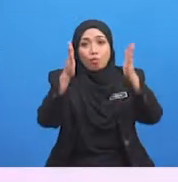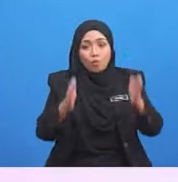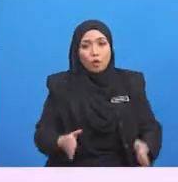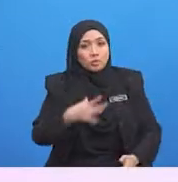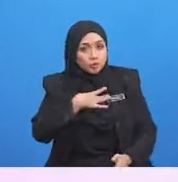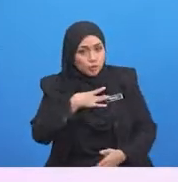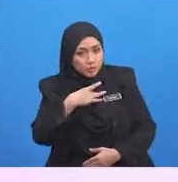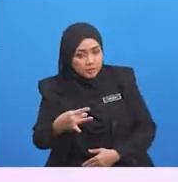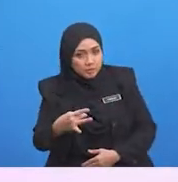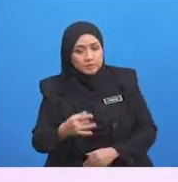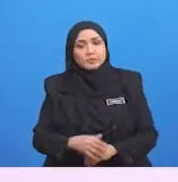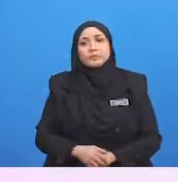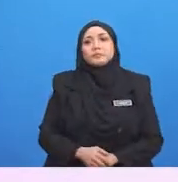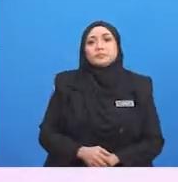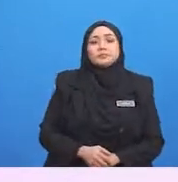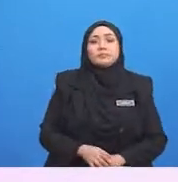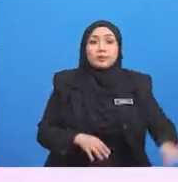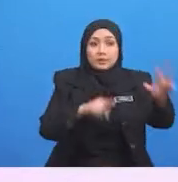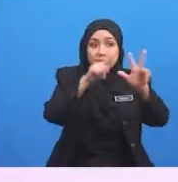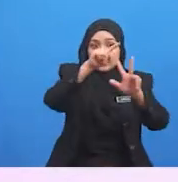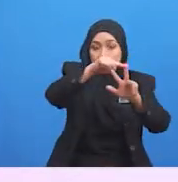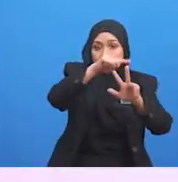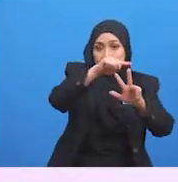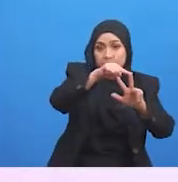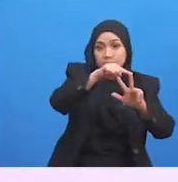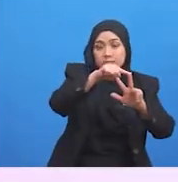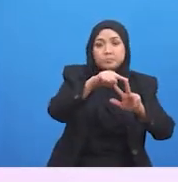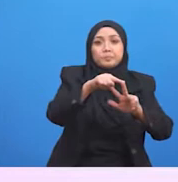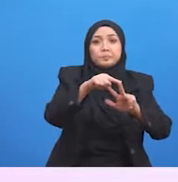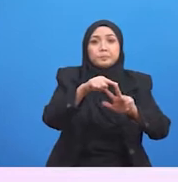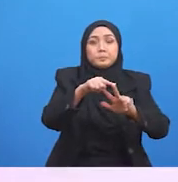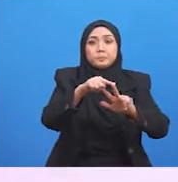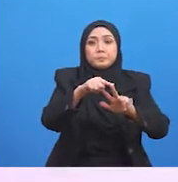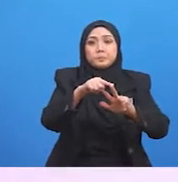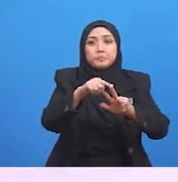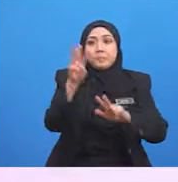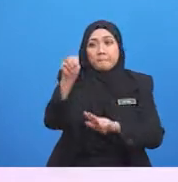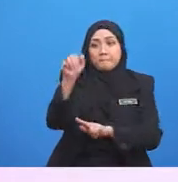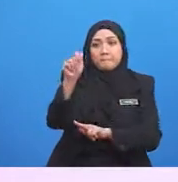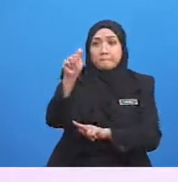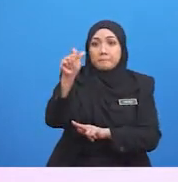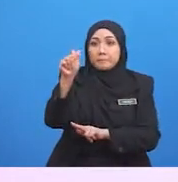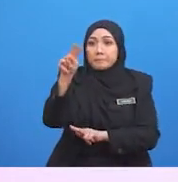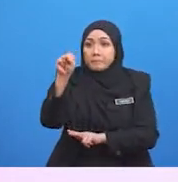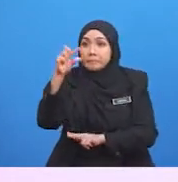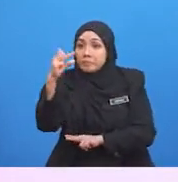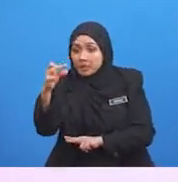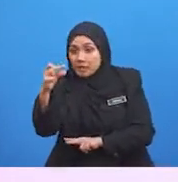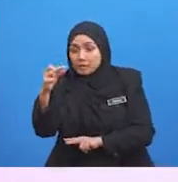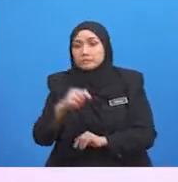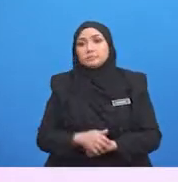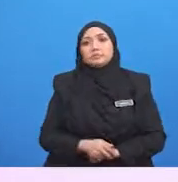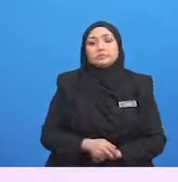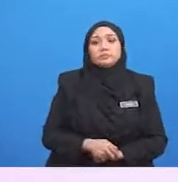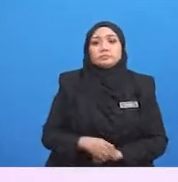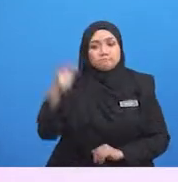perniagaan. Seterusnya, peringkat yang ketiga adalah peringkat kematangan. Ketika ini,